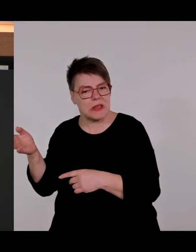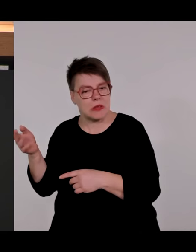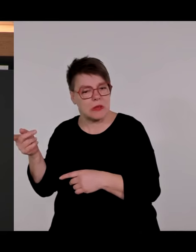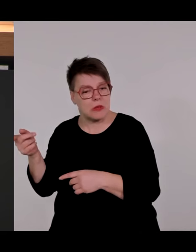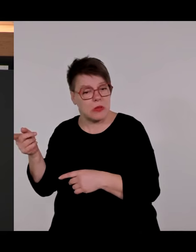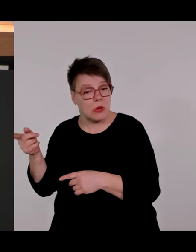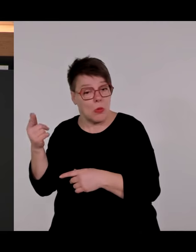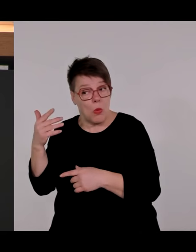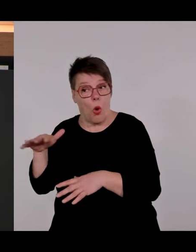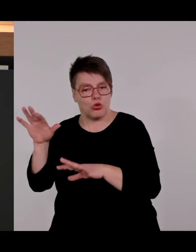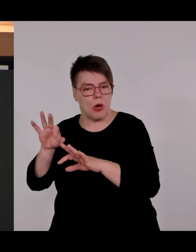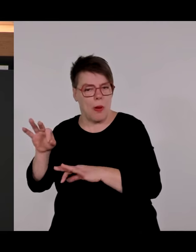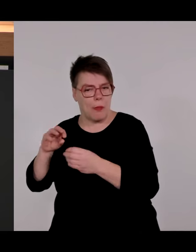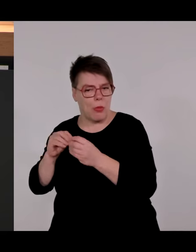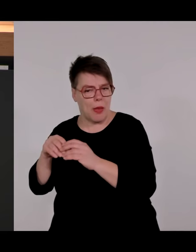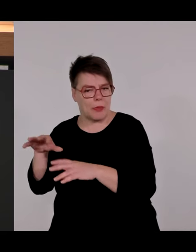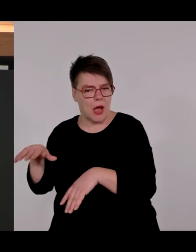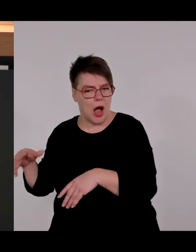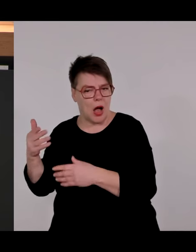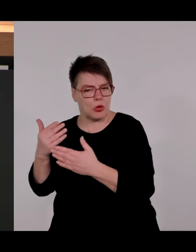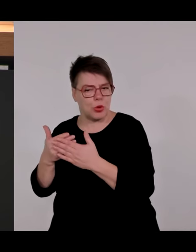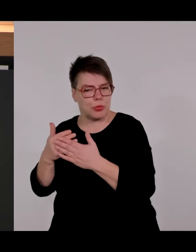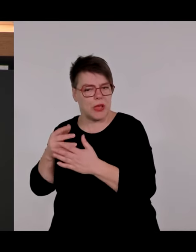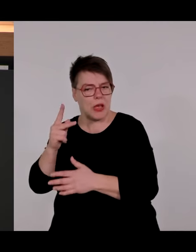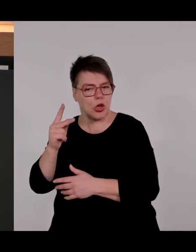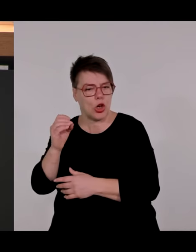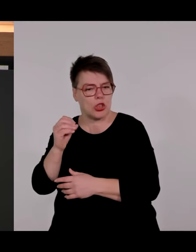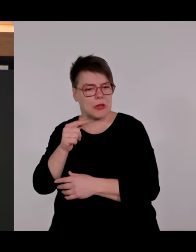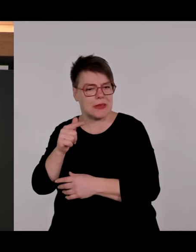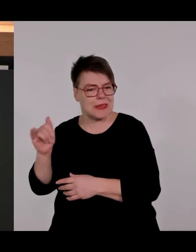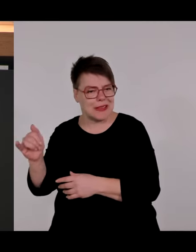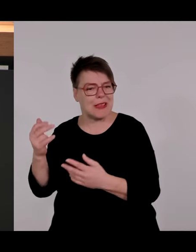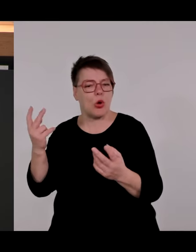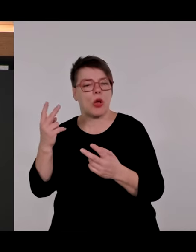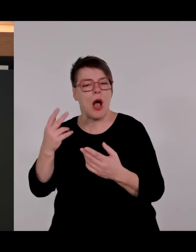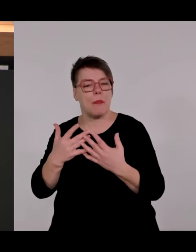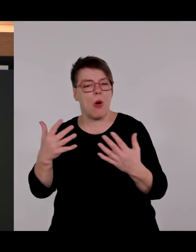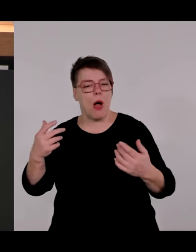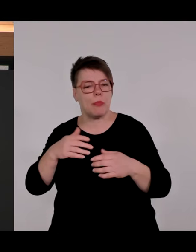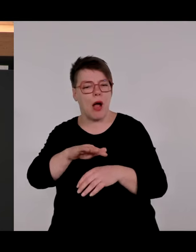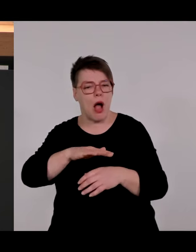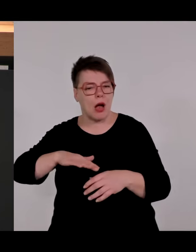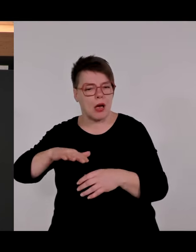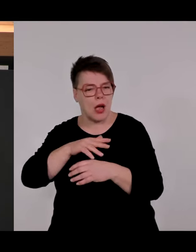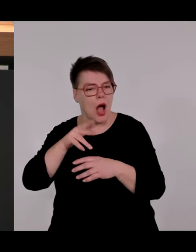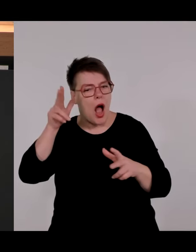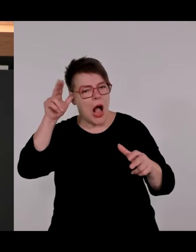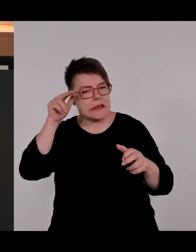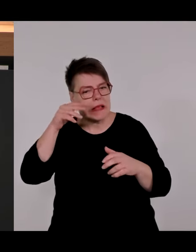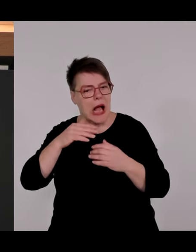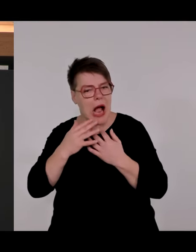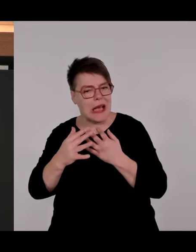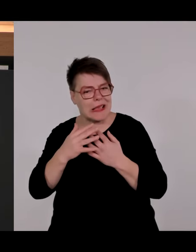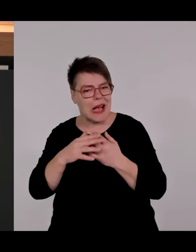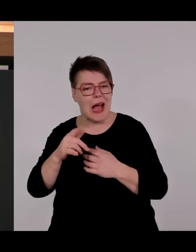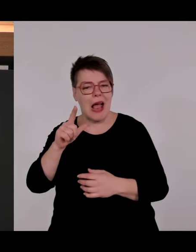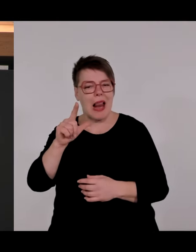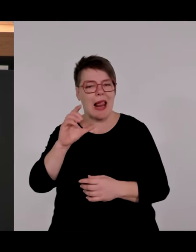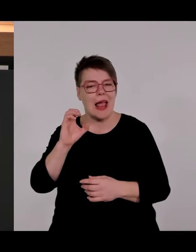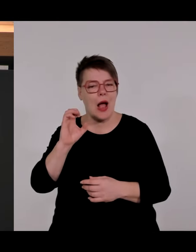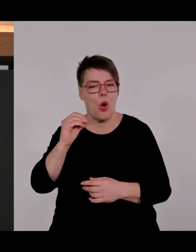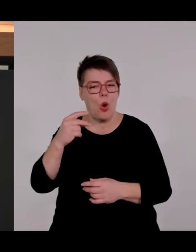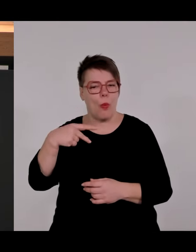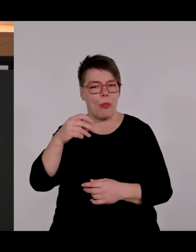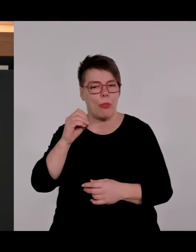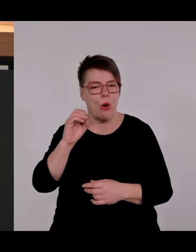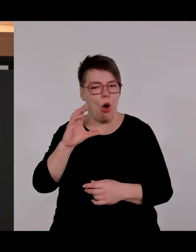weiter aus und zunehmend auch von der Innenstadt in die Außenbezirke. Und deshalb sage ich Ihnen, es ist höchste Zeit, dass wir gemeinsam